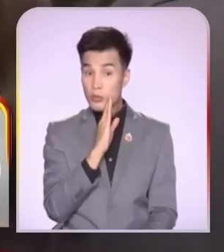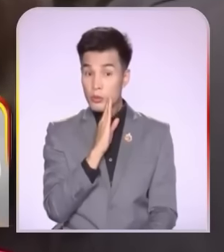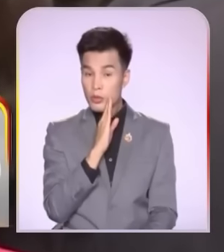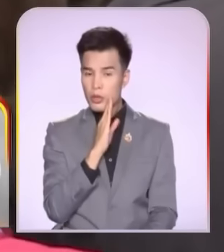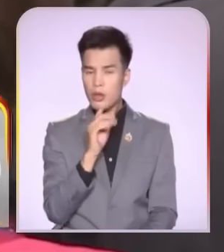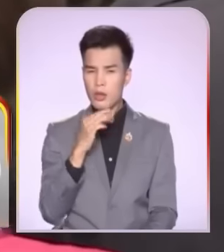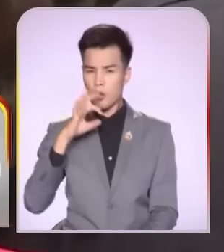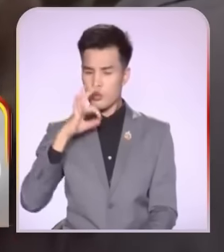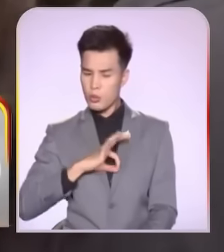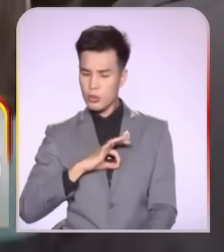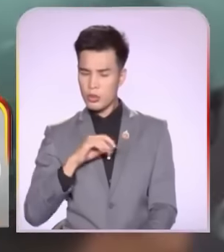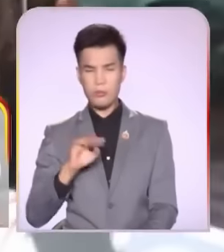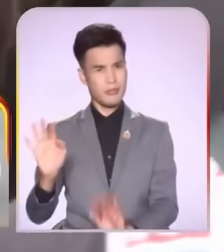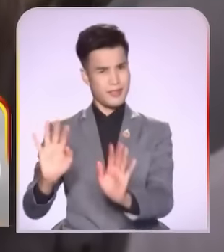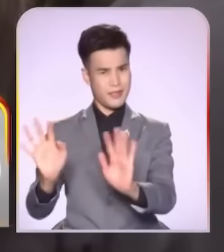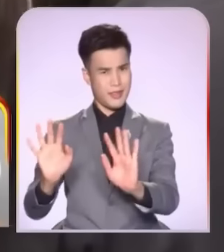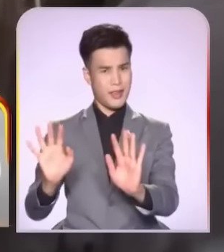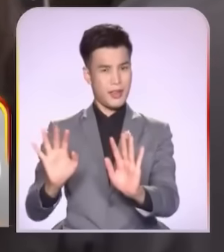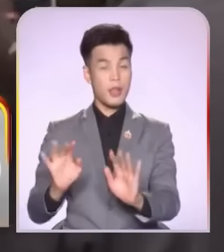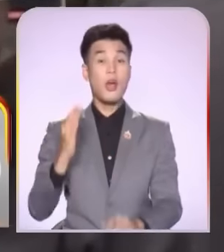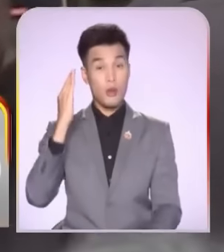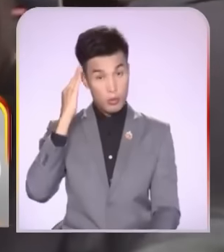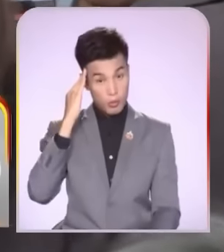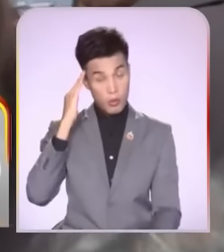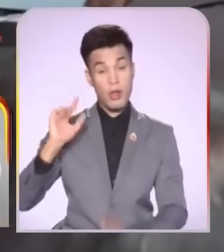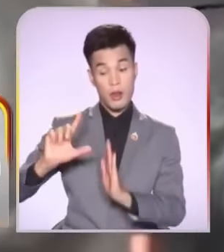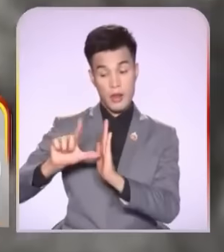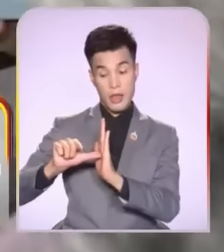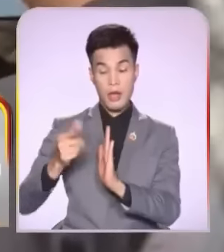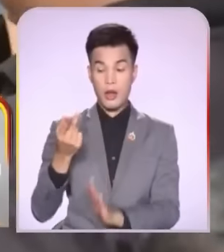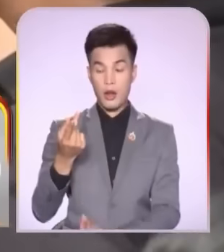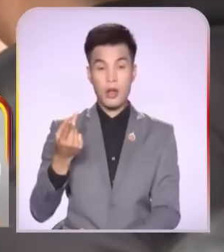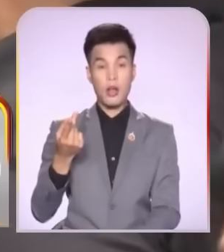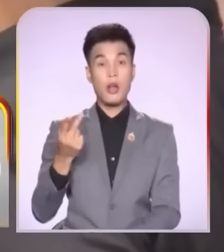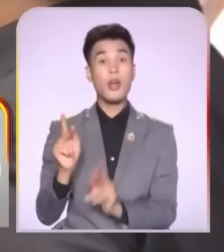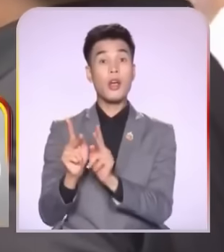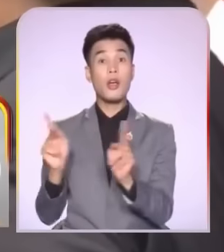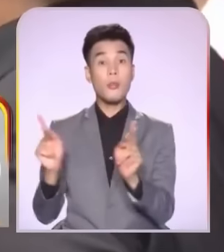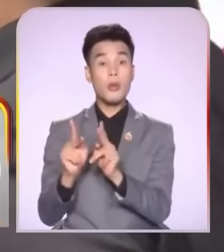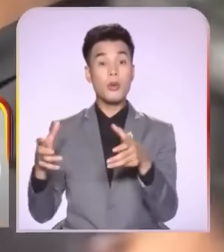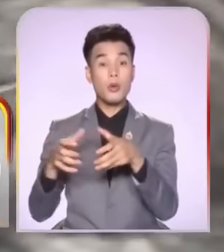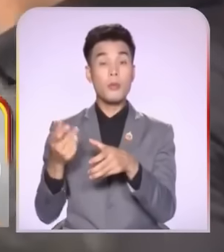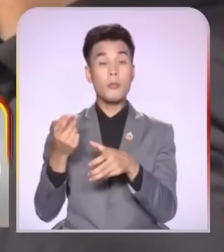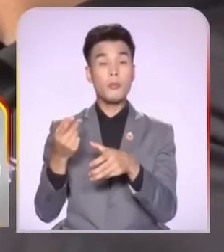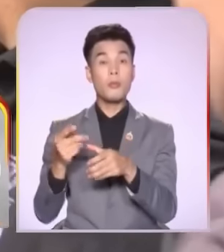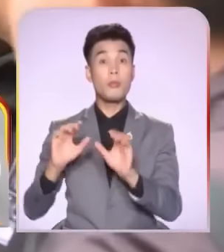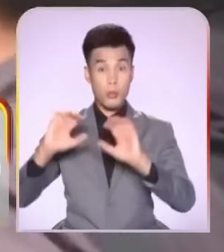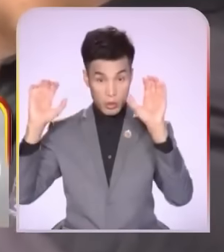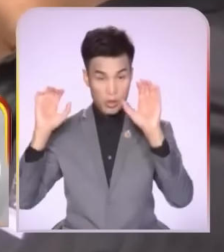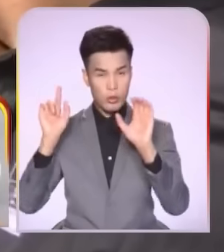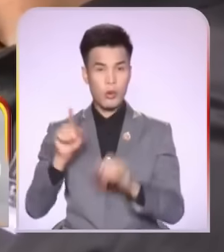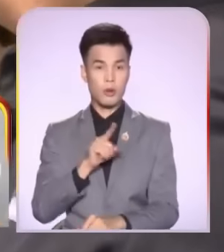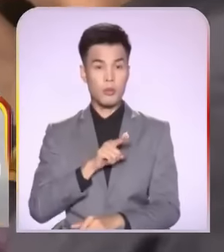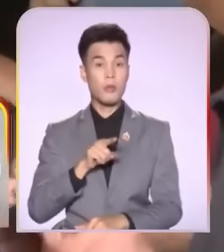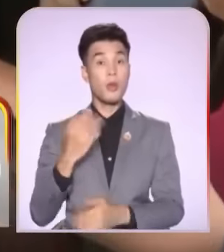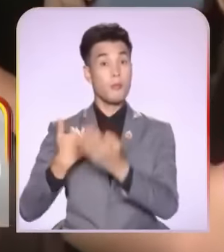หากจะไปใช้ความรู้สึกก็ไม่ควรเท่าที่ทราบเลขาธิการคณะรัฐมนตรีนะครับหน้าที่ต้องตรวจสอบ